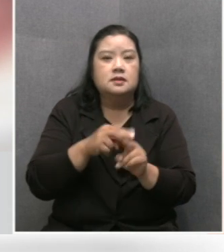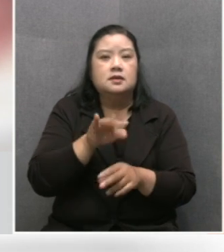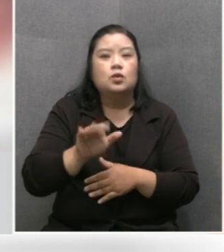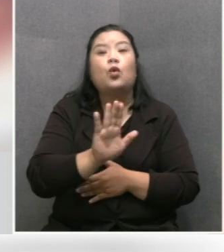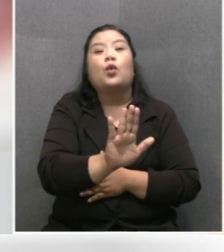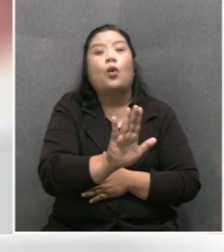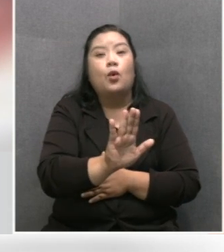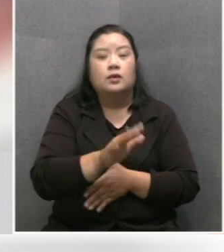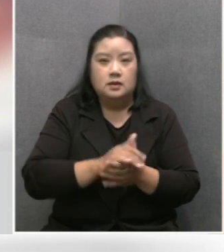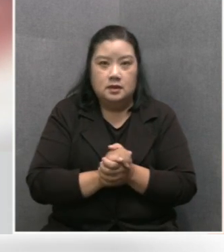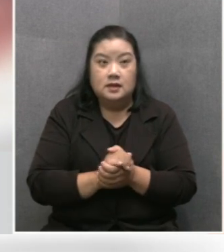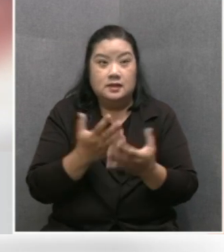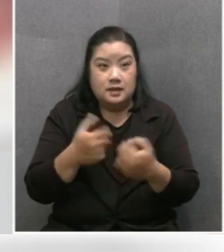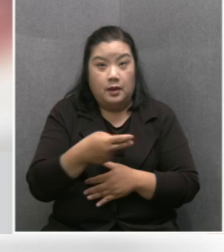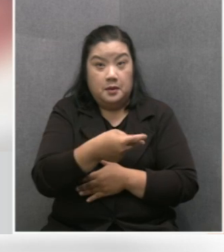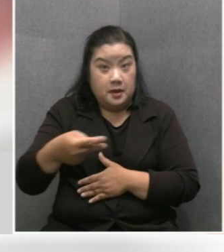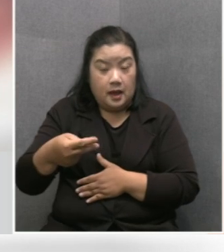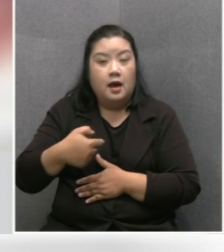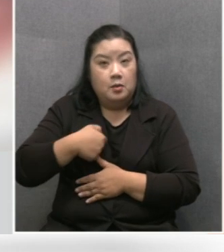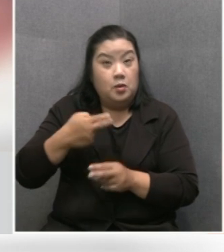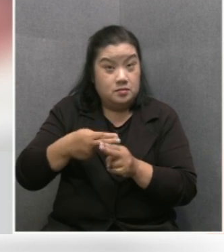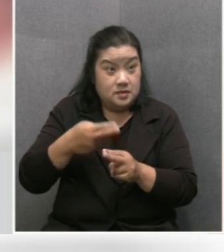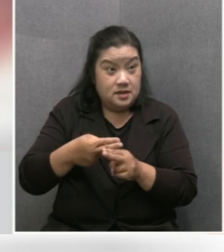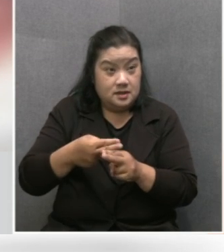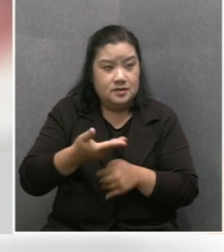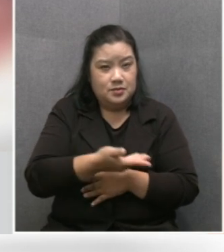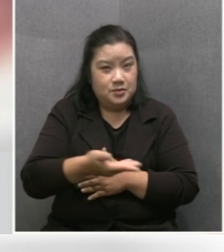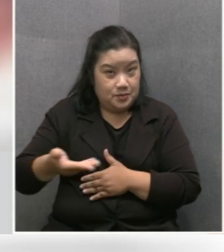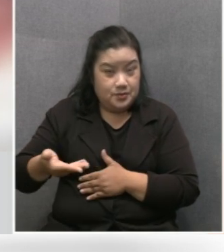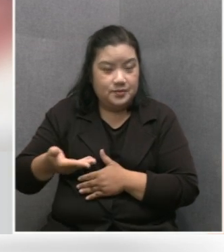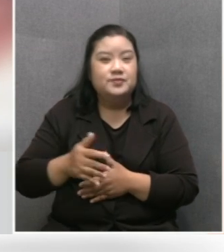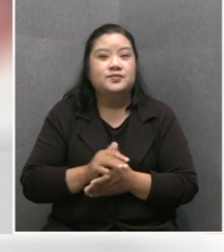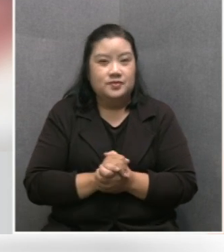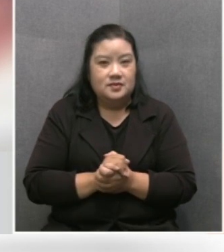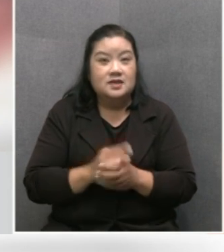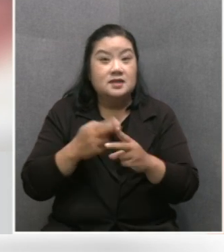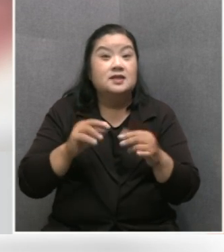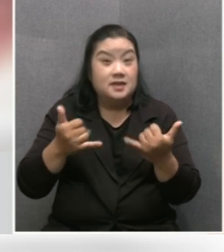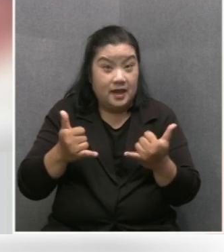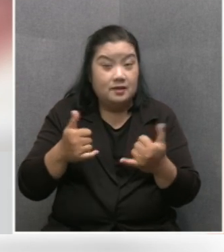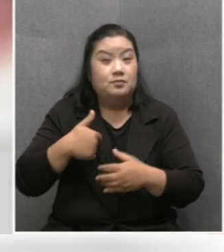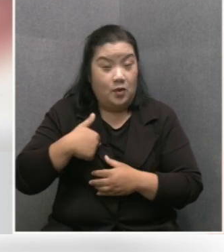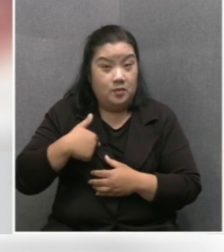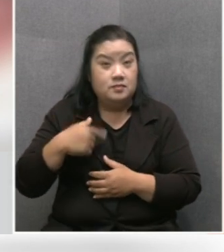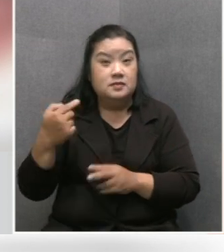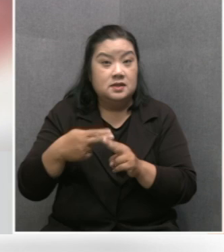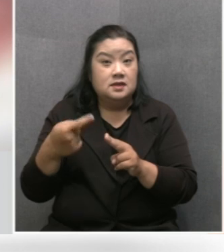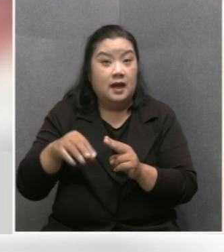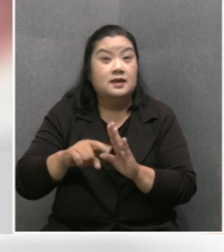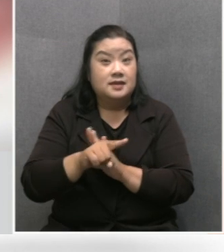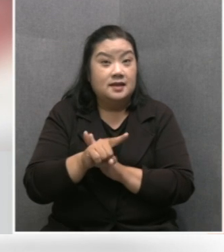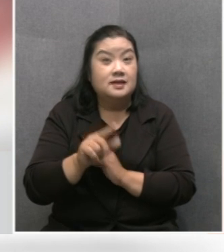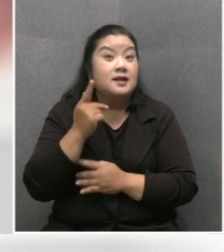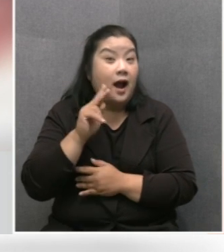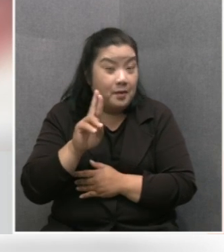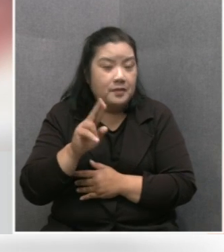ความว่าสวัสดีครับผมชื่อเด็กชายพฤทธาสินสุขสวัสดิ์ชื่อเล่นทาสินครับขอบคุณทุกกำลังใจนะครับ